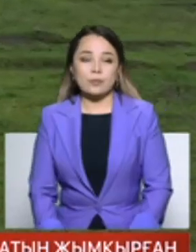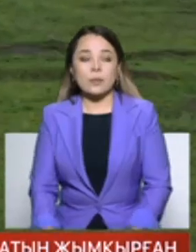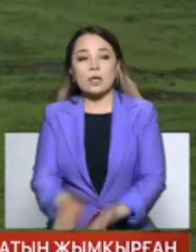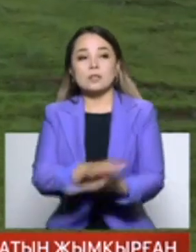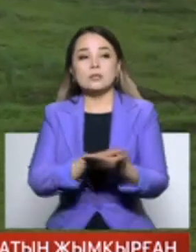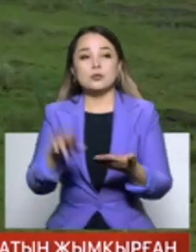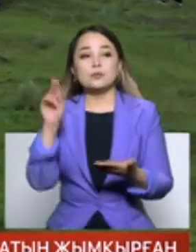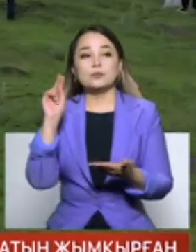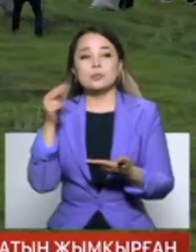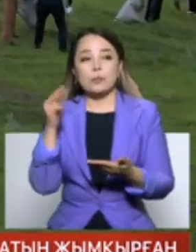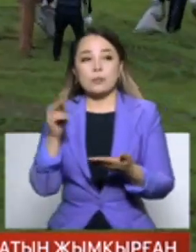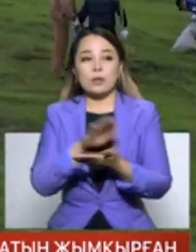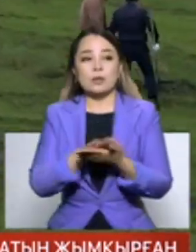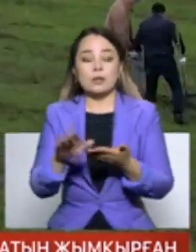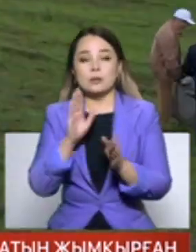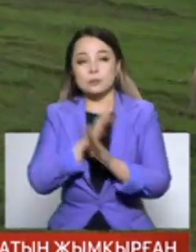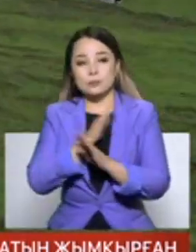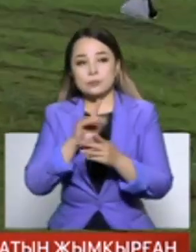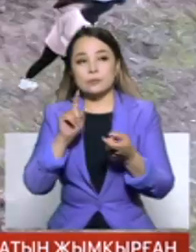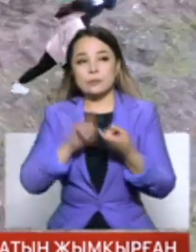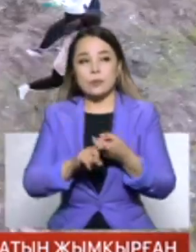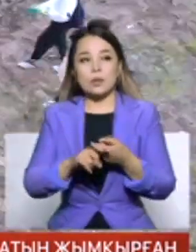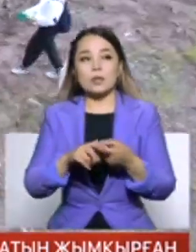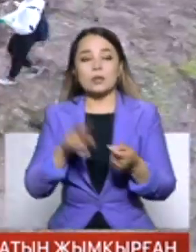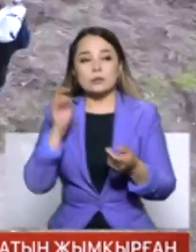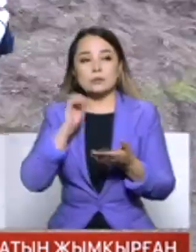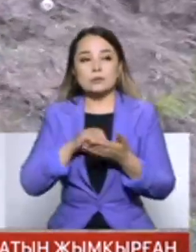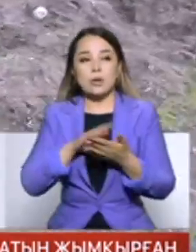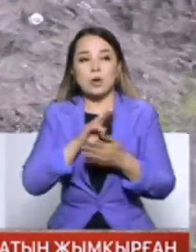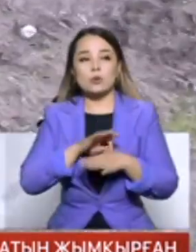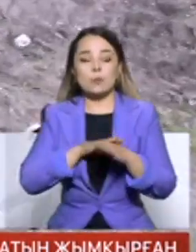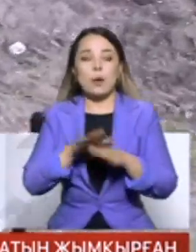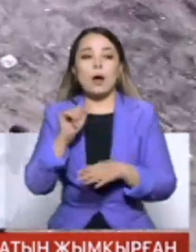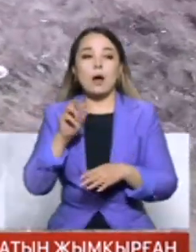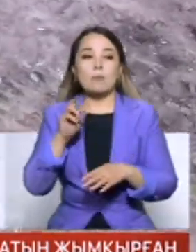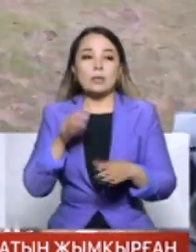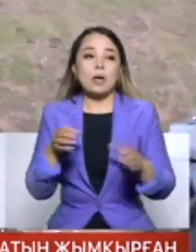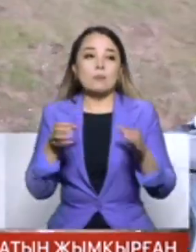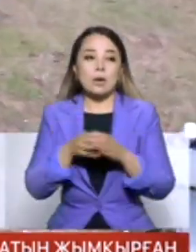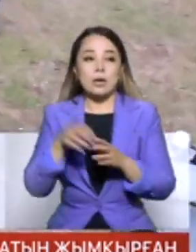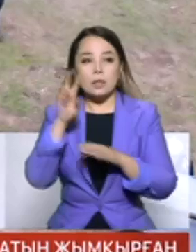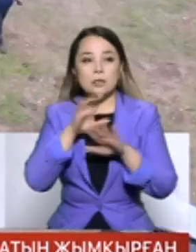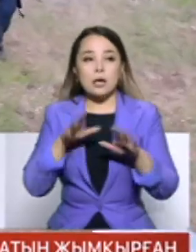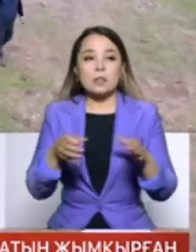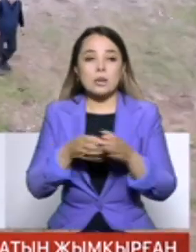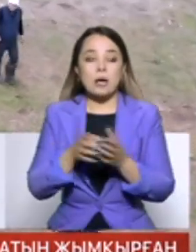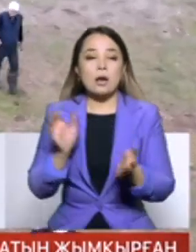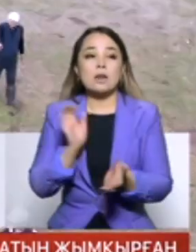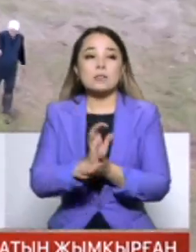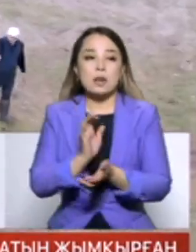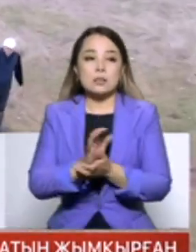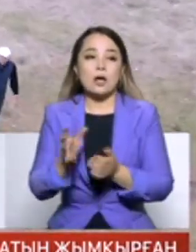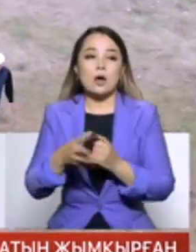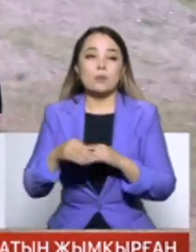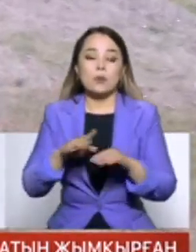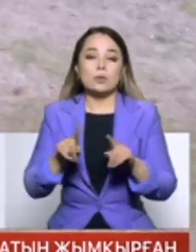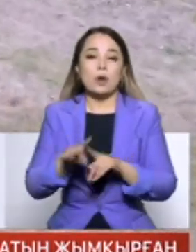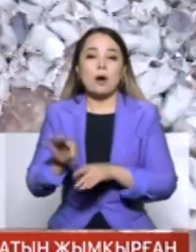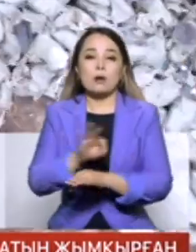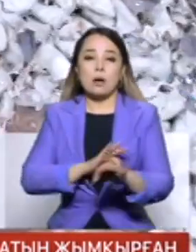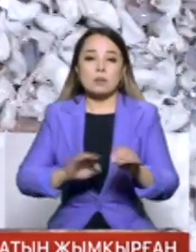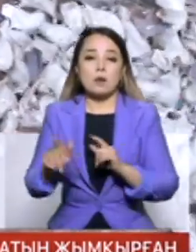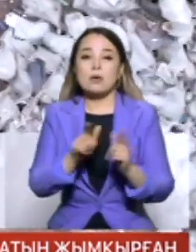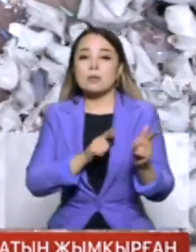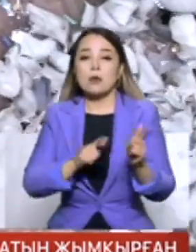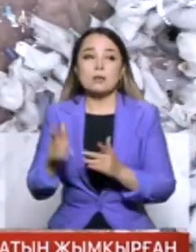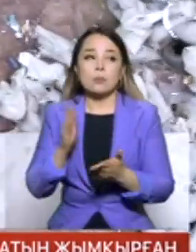Таза бейсенбі экологиялық акциясы жайғана есеп үшін жұмыс емес. Аманат партиясы әуелі елді мекендердегі ластанған аумақтардың картасын